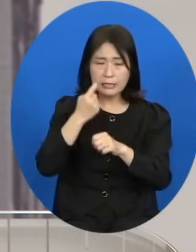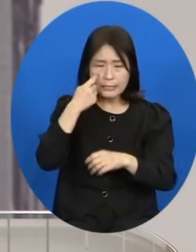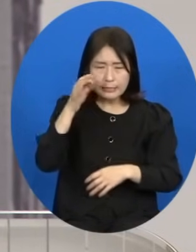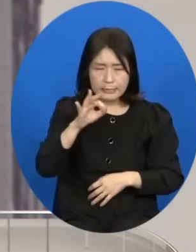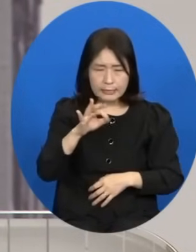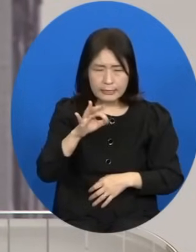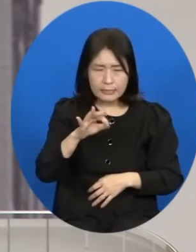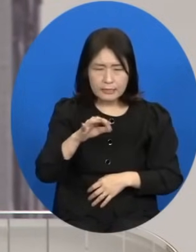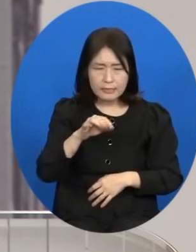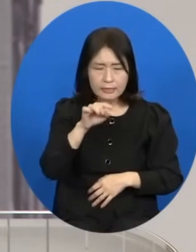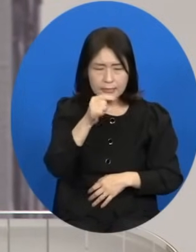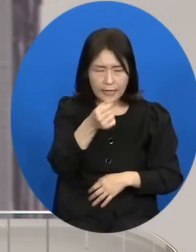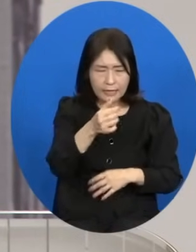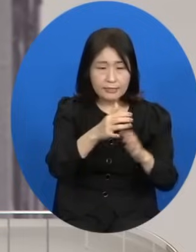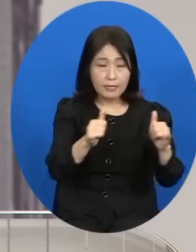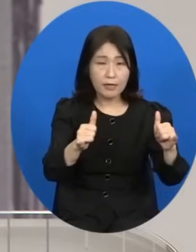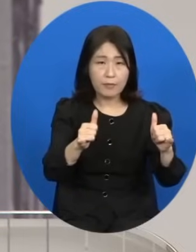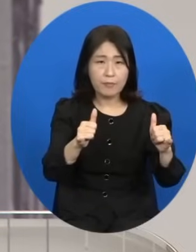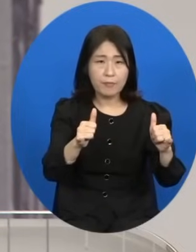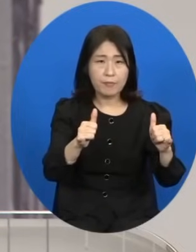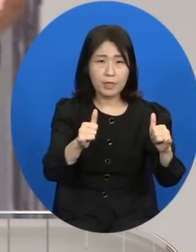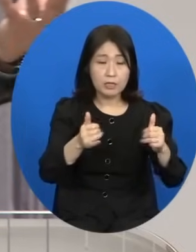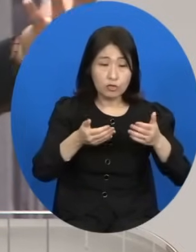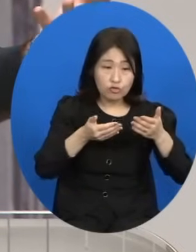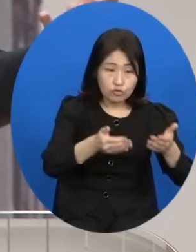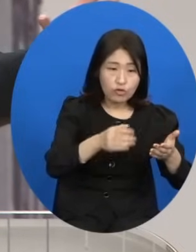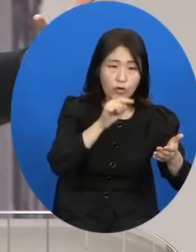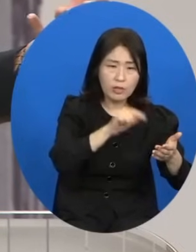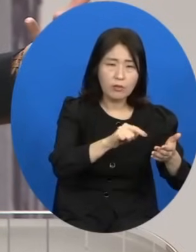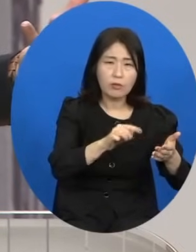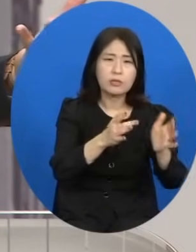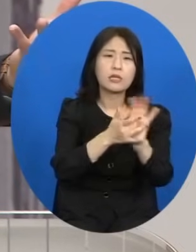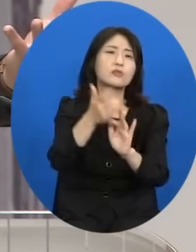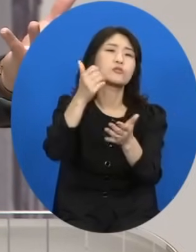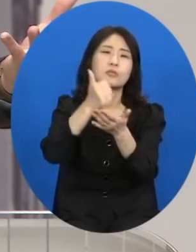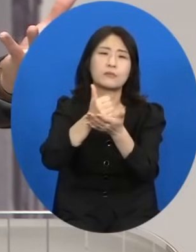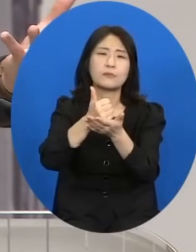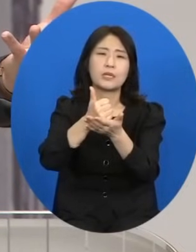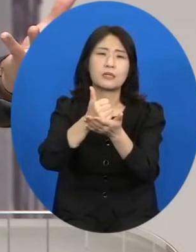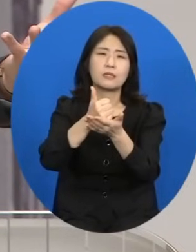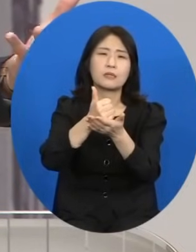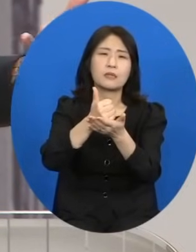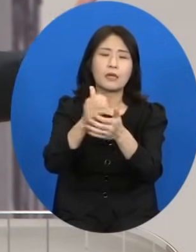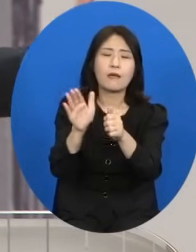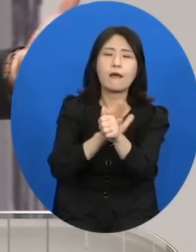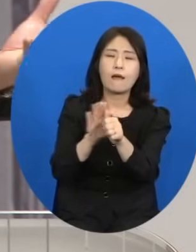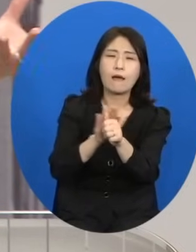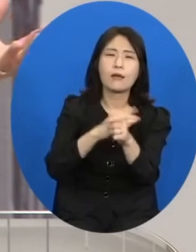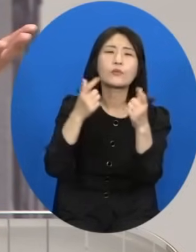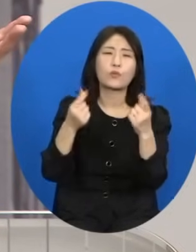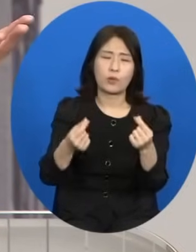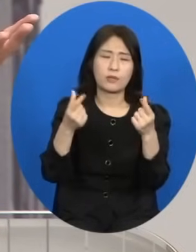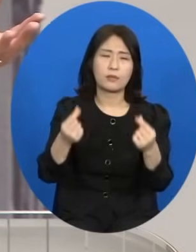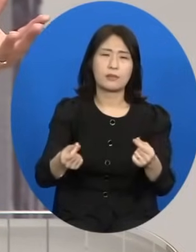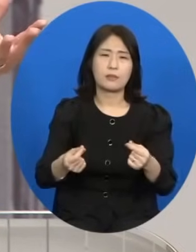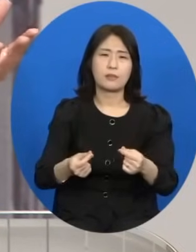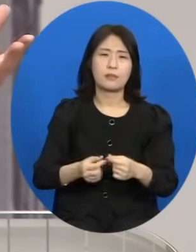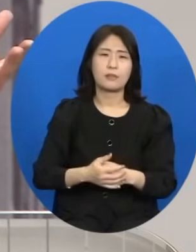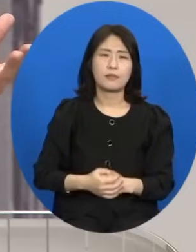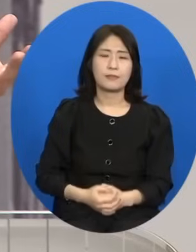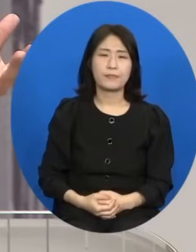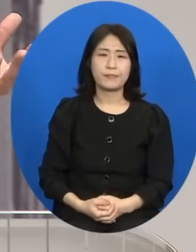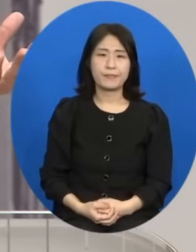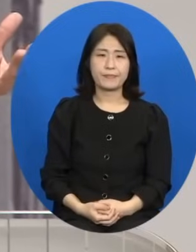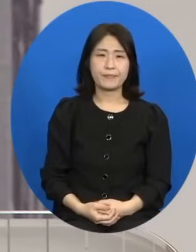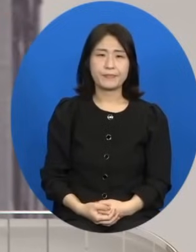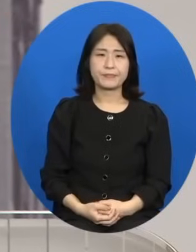한 것이다 나와 함께 그 나라를 차지하여라 마태 25장 동일한 얘기를 하고